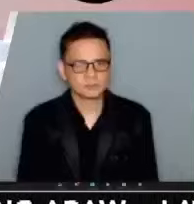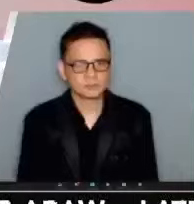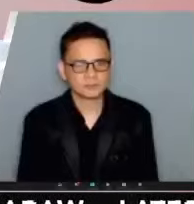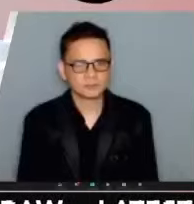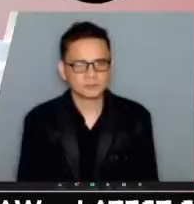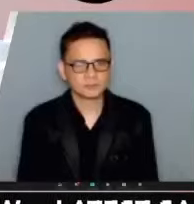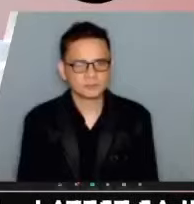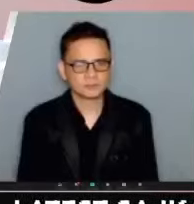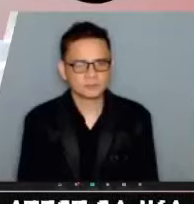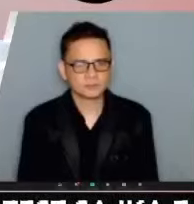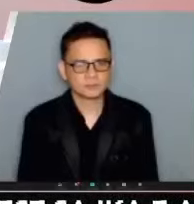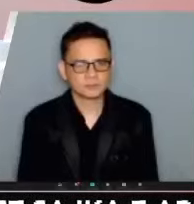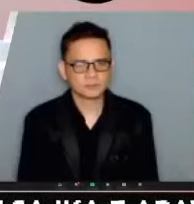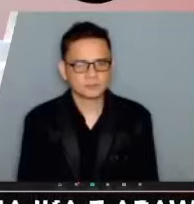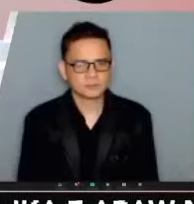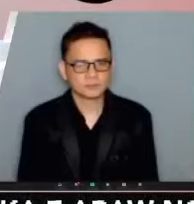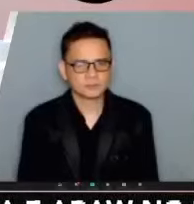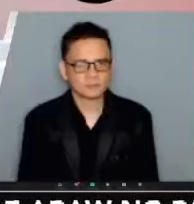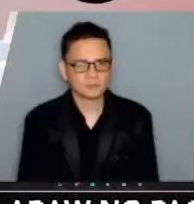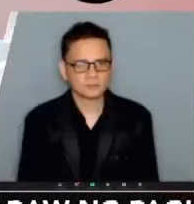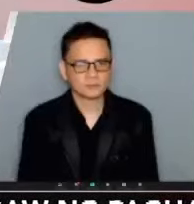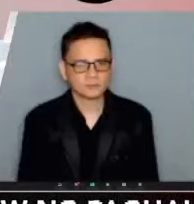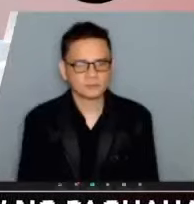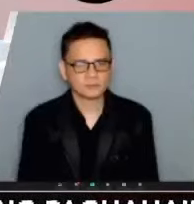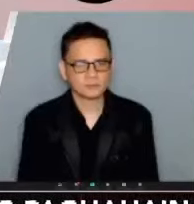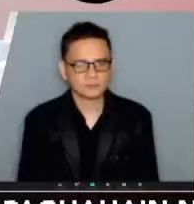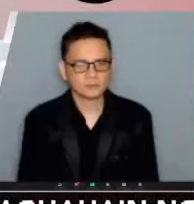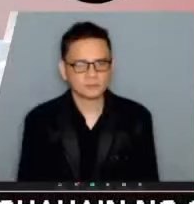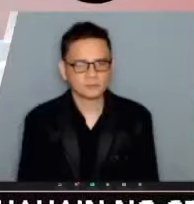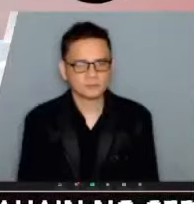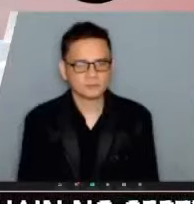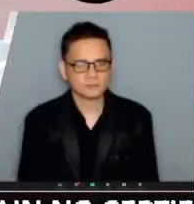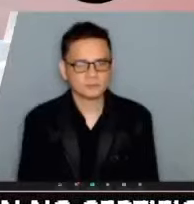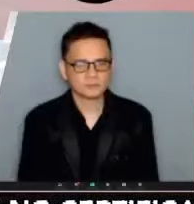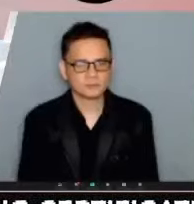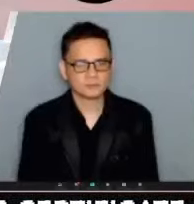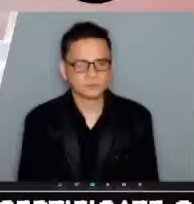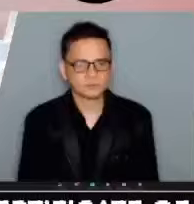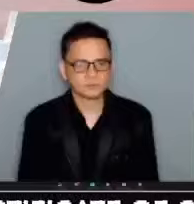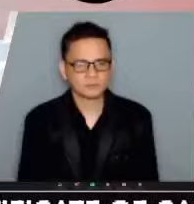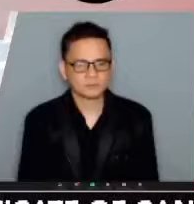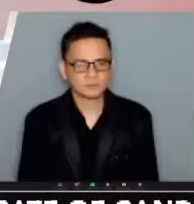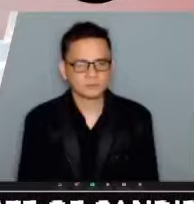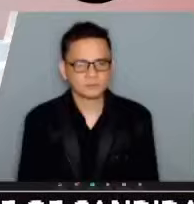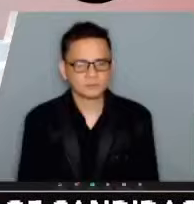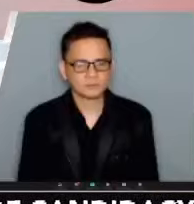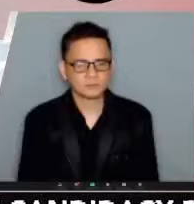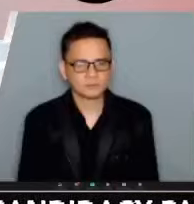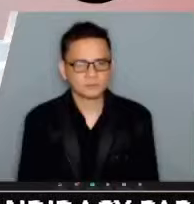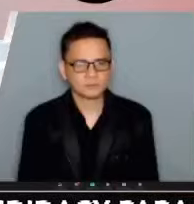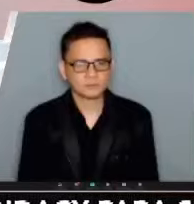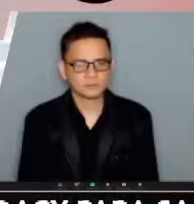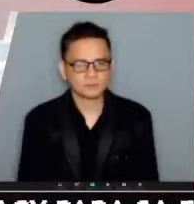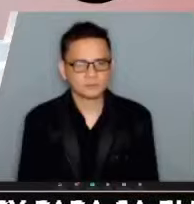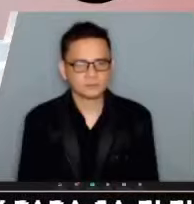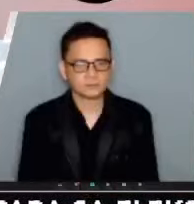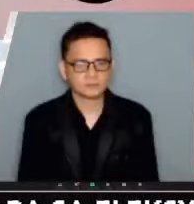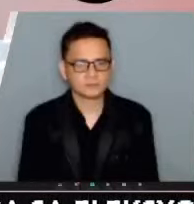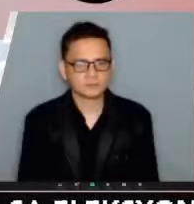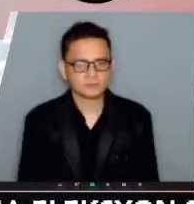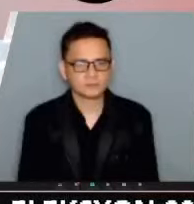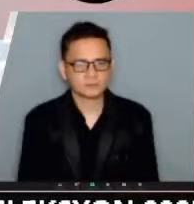No? Hindi pa naman gera ito ng wala ng peace and order. Kaya hindi pa natin ginagawa